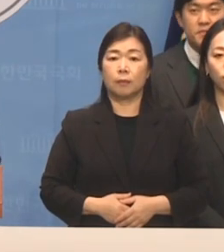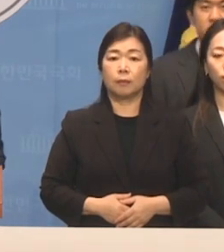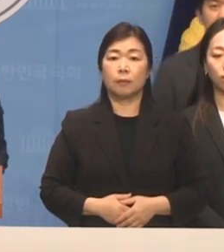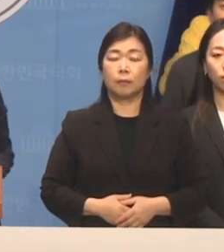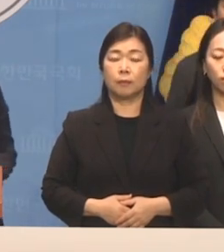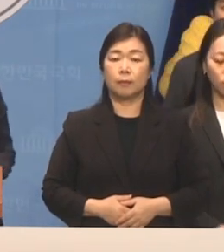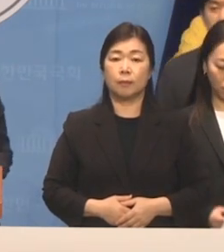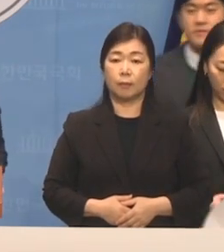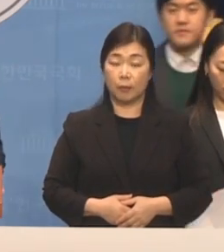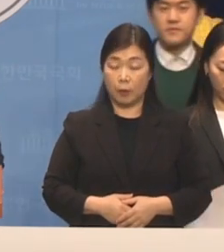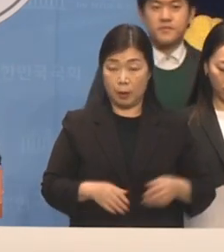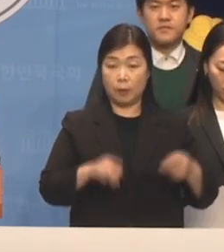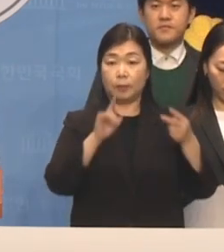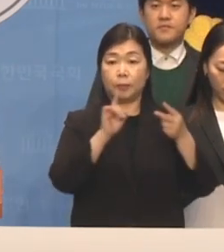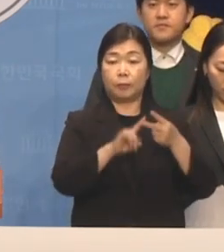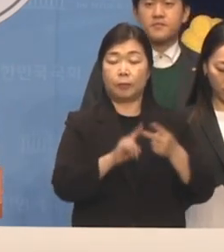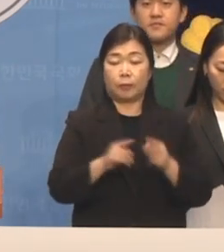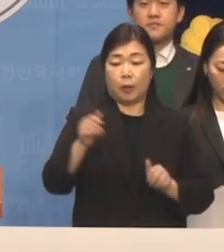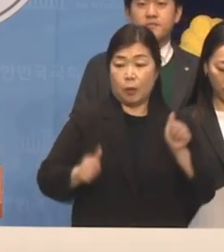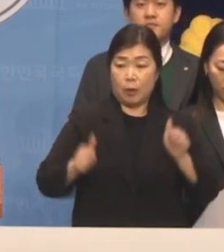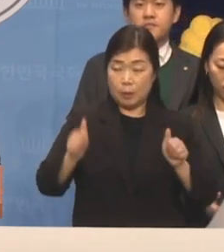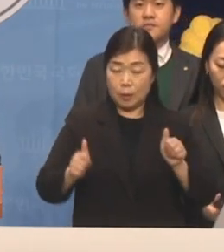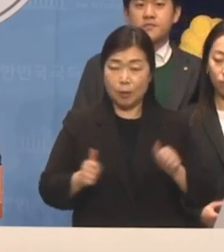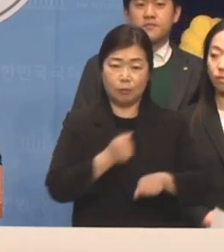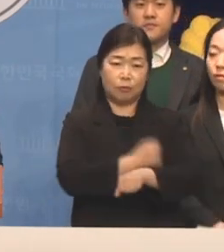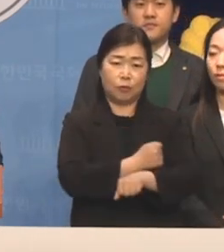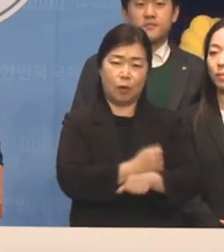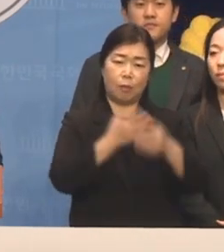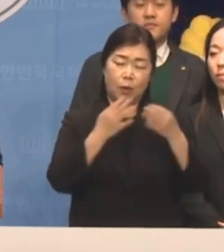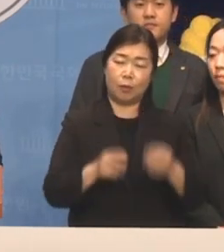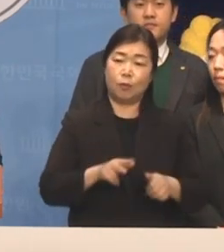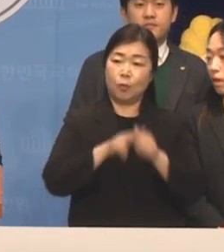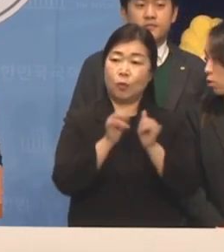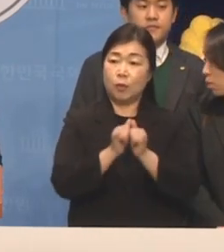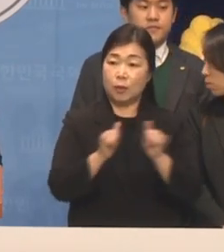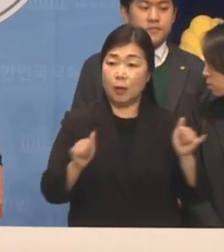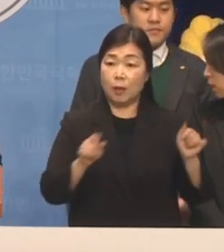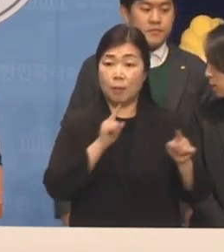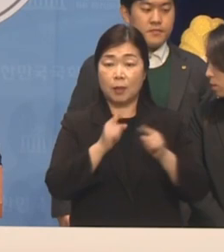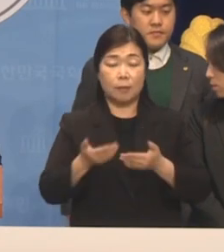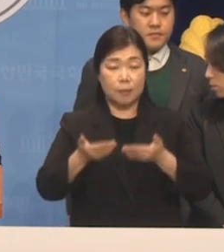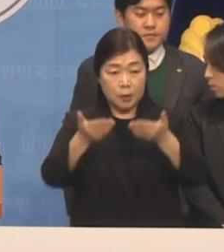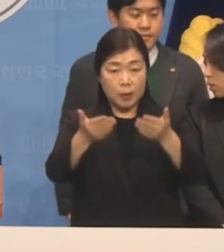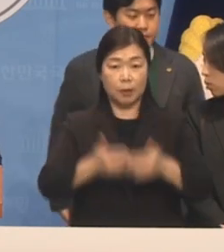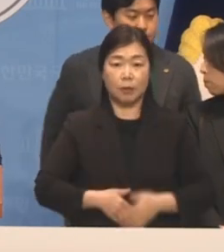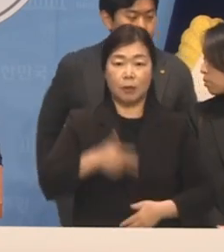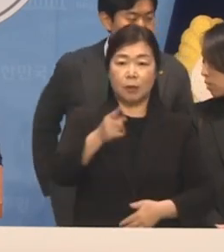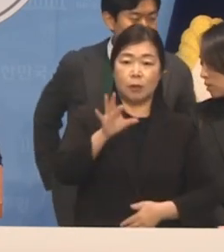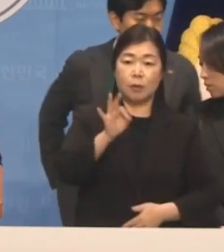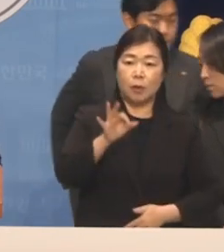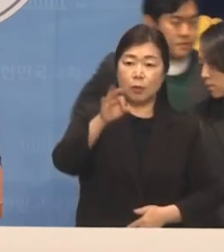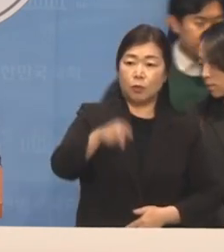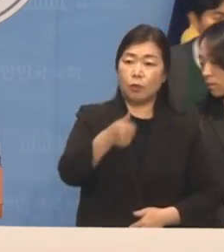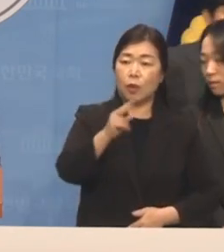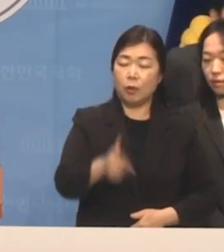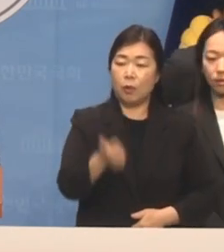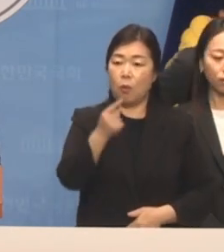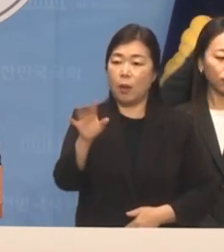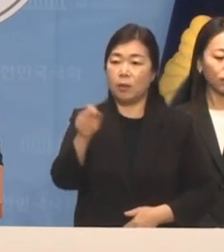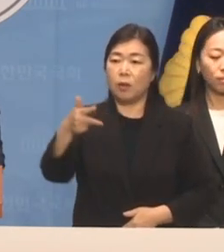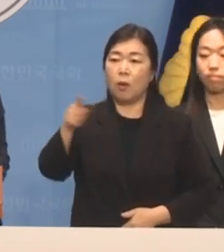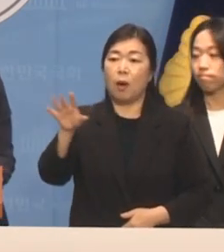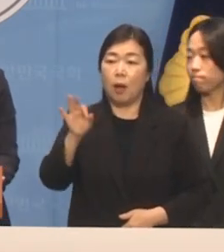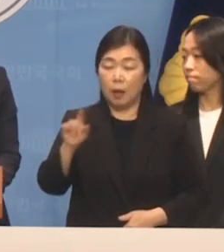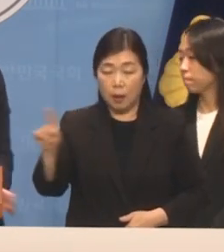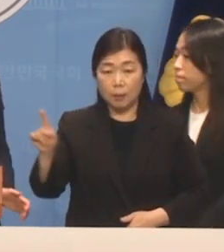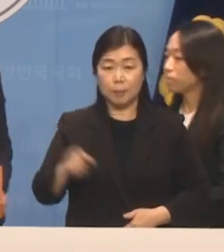네, 이어서 경쟁하느라 수고하신 두 후보님의 말씀을 듣겠습니다. 정유현, 황정호 후보님 이야기